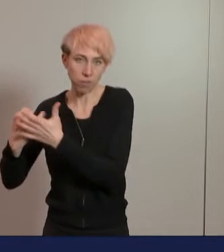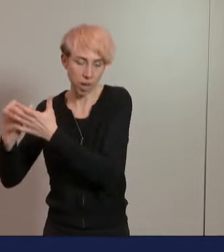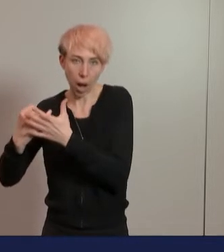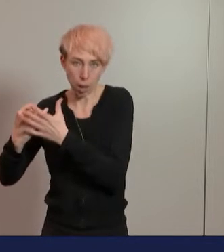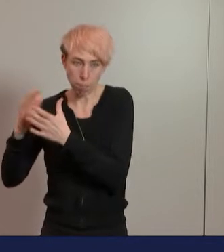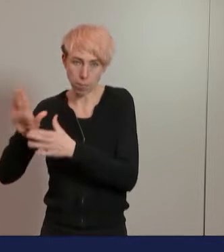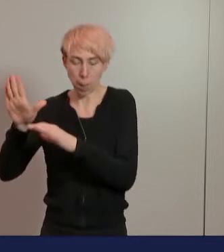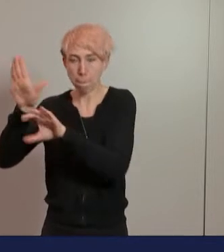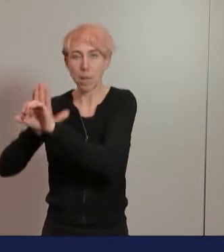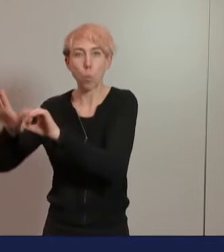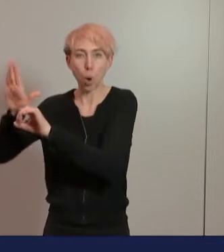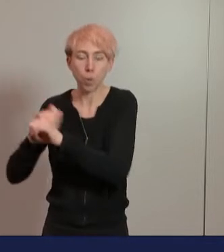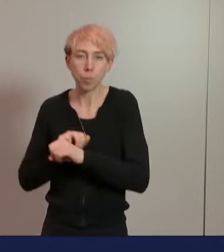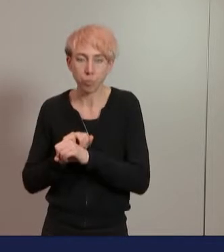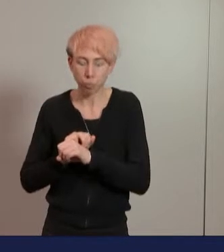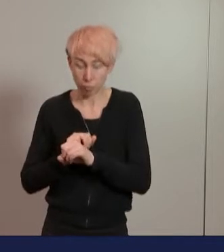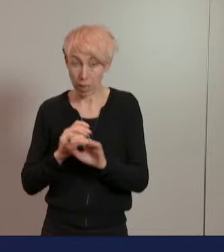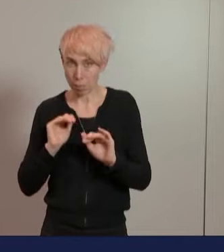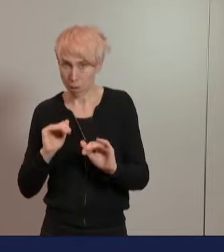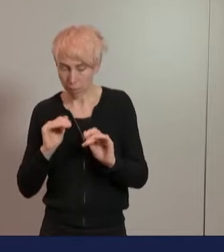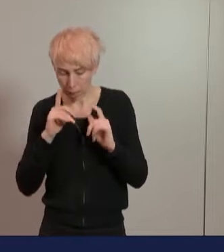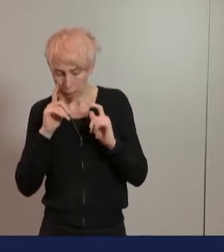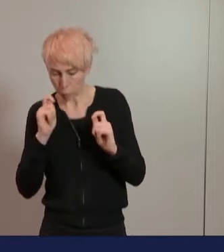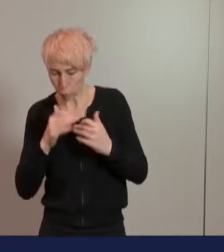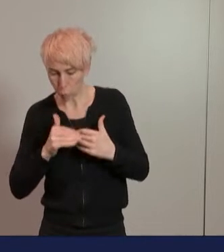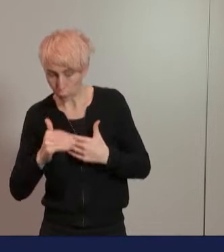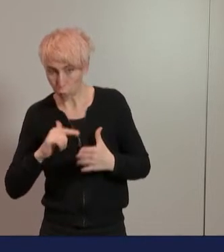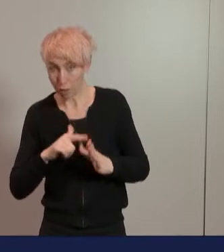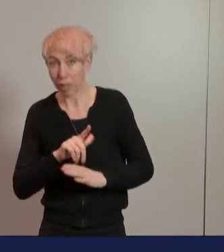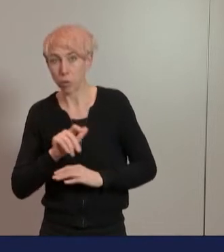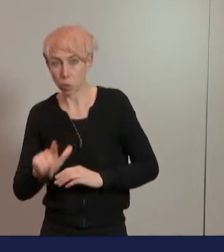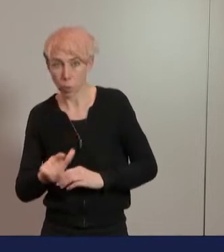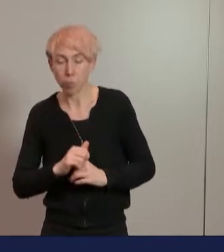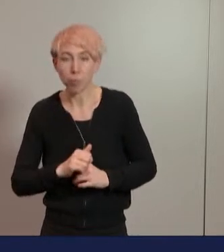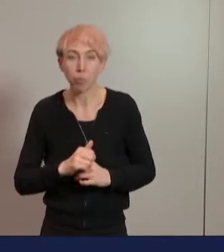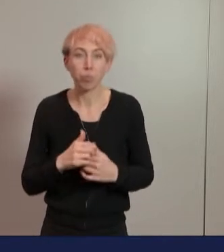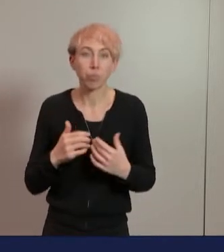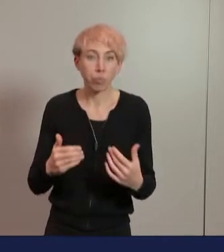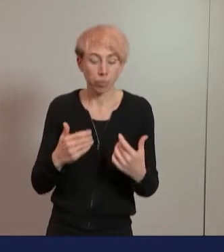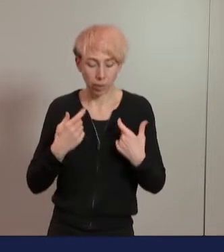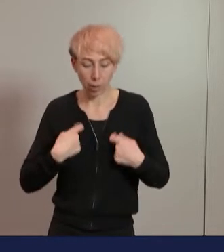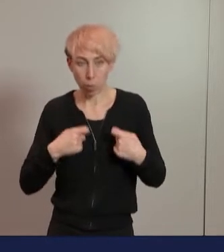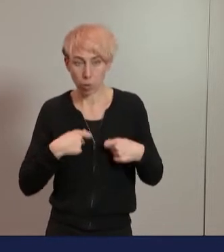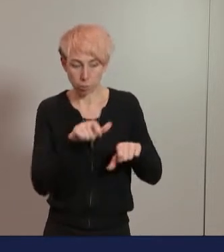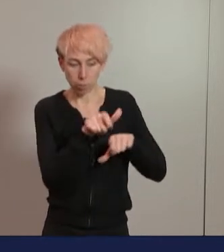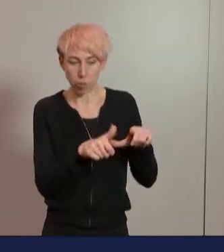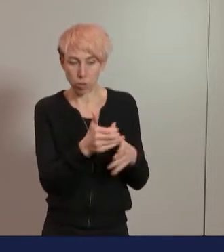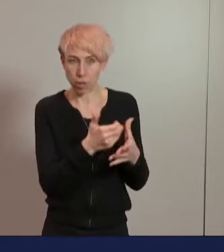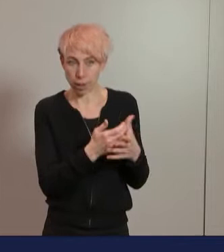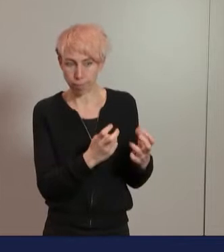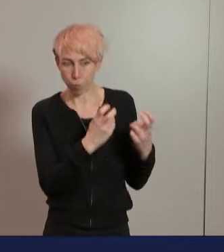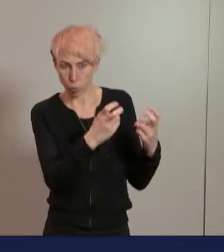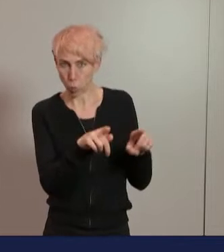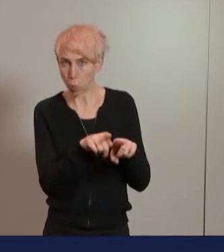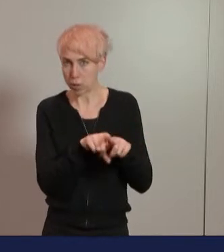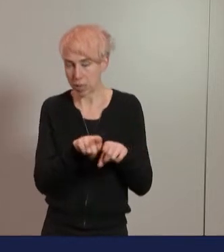Ceci étant, plusieurs éléments appellent à notre vigilance pour 2022. Une hausse importante des dépenses de personnel, l'impact à